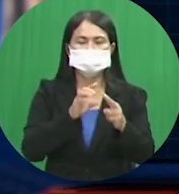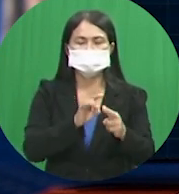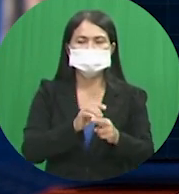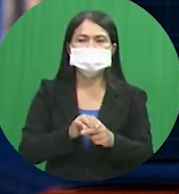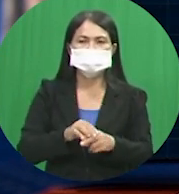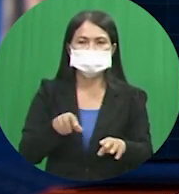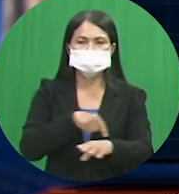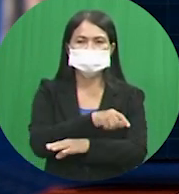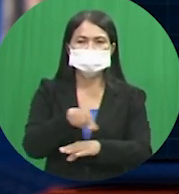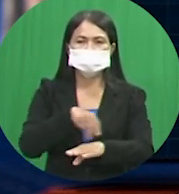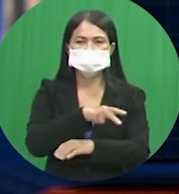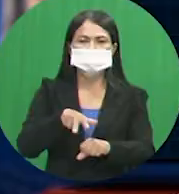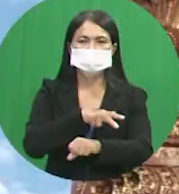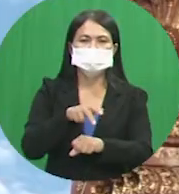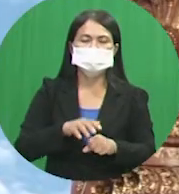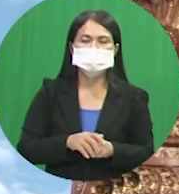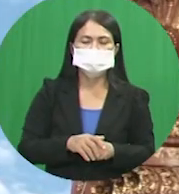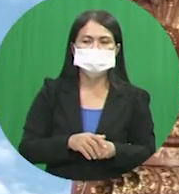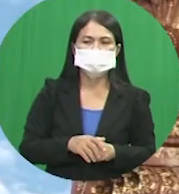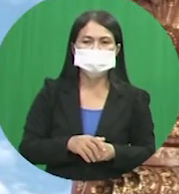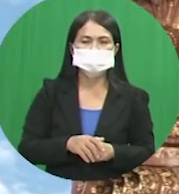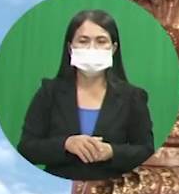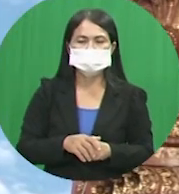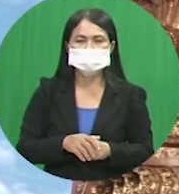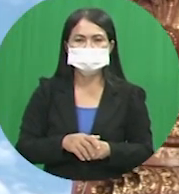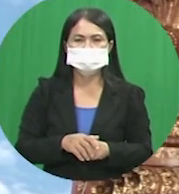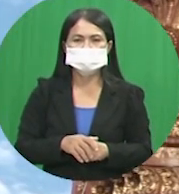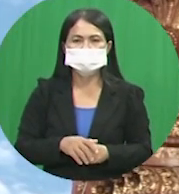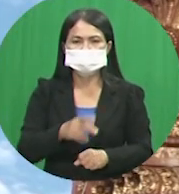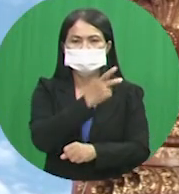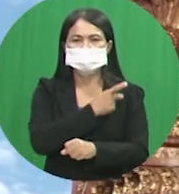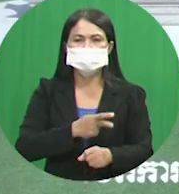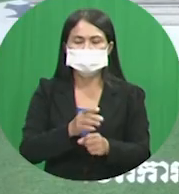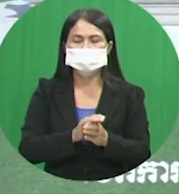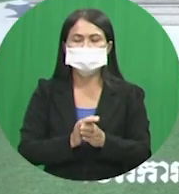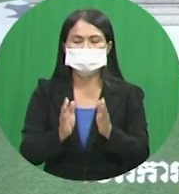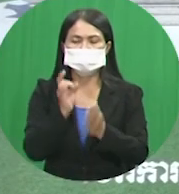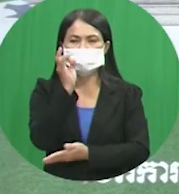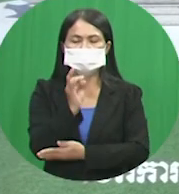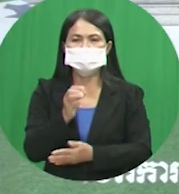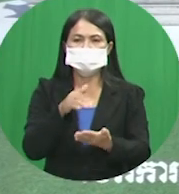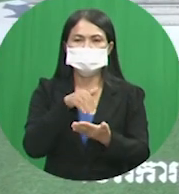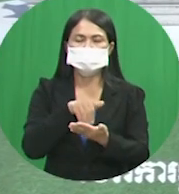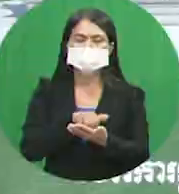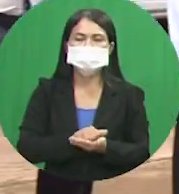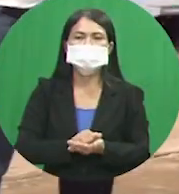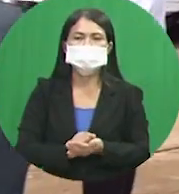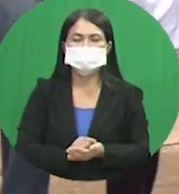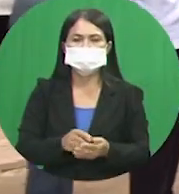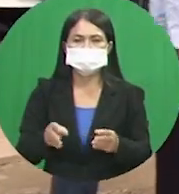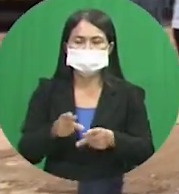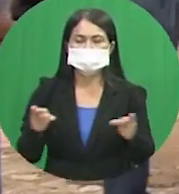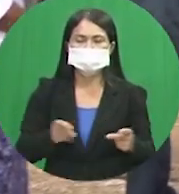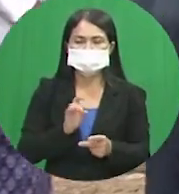รกเป็นเงียไกรแค่ตะบงขมม เปรียวิเหตุจัตรตรมในขนงวัดประตมพระฮาวัดปอ